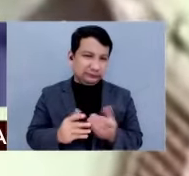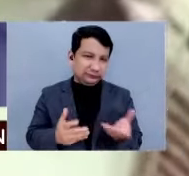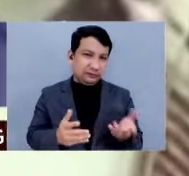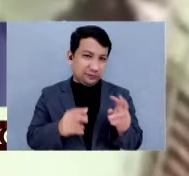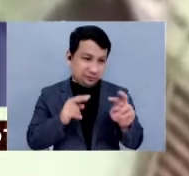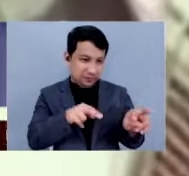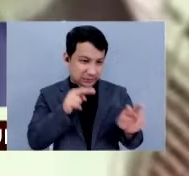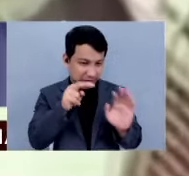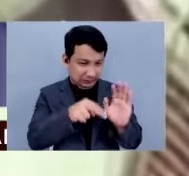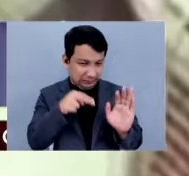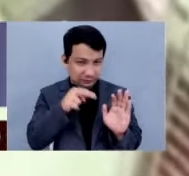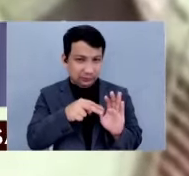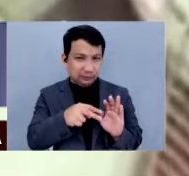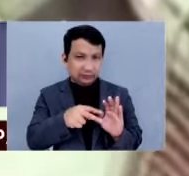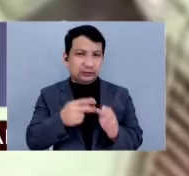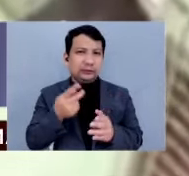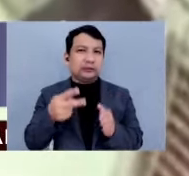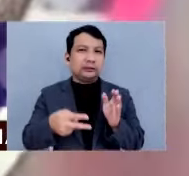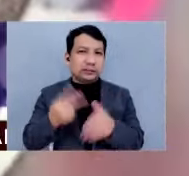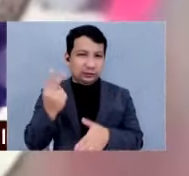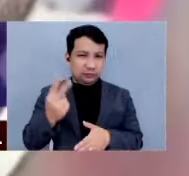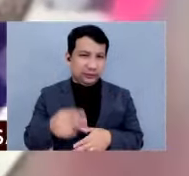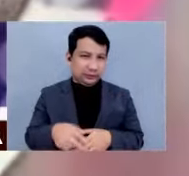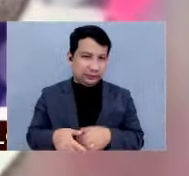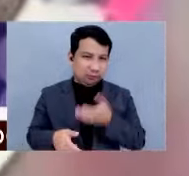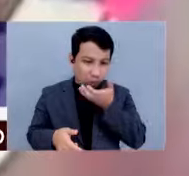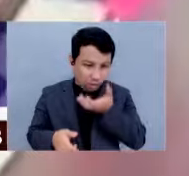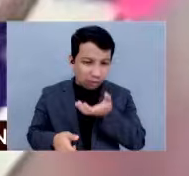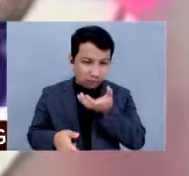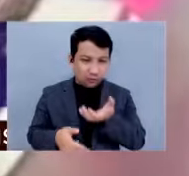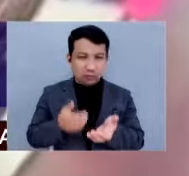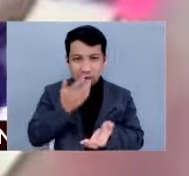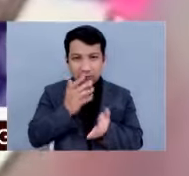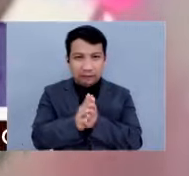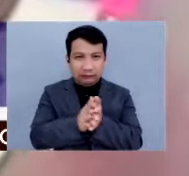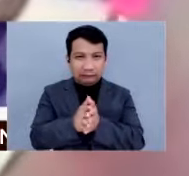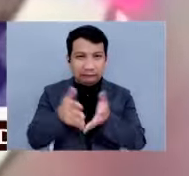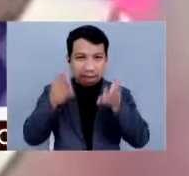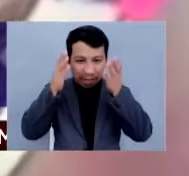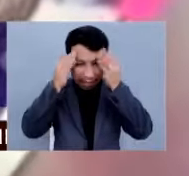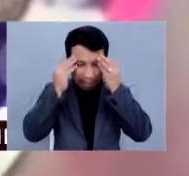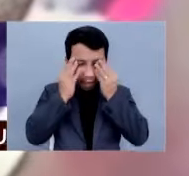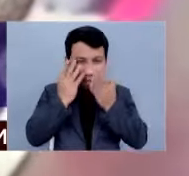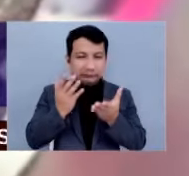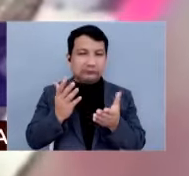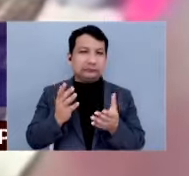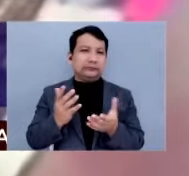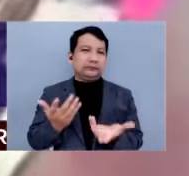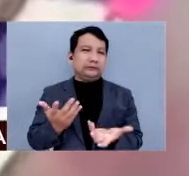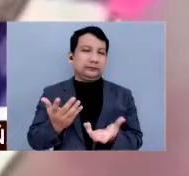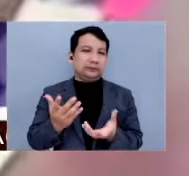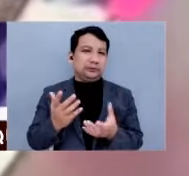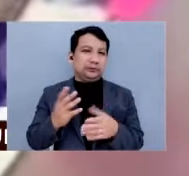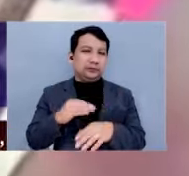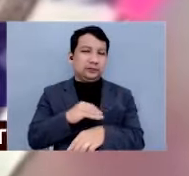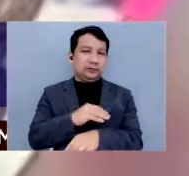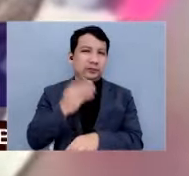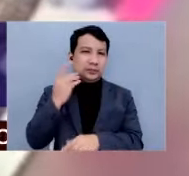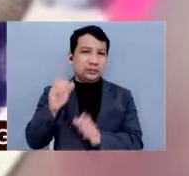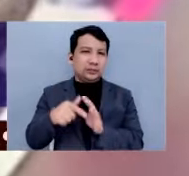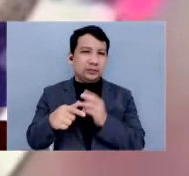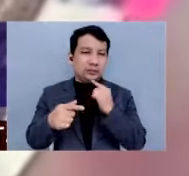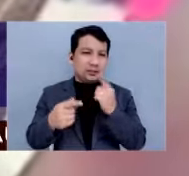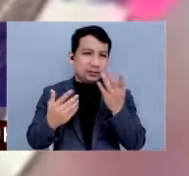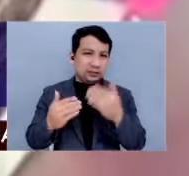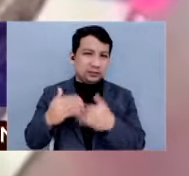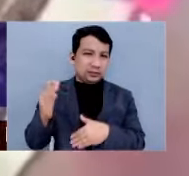video na dalawang beses dumura ang barbero at minasamasahe ang customer. Nalaman ito kalaunan ng customer